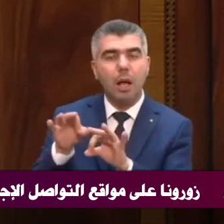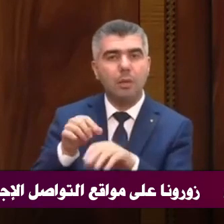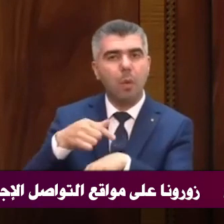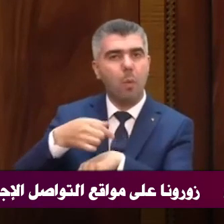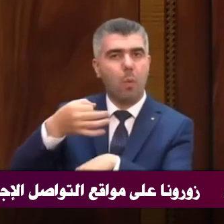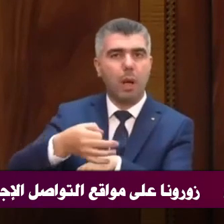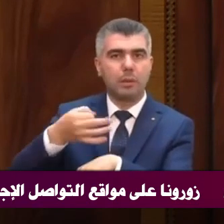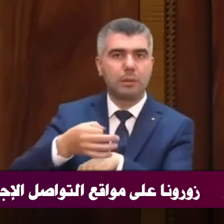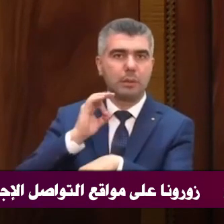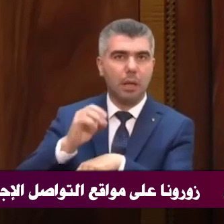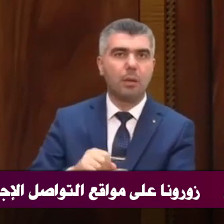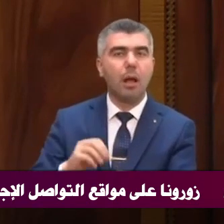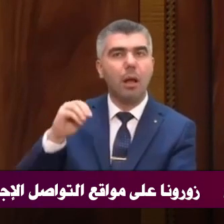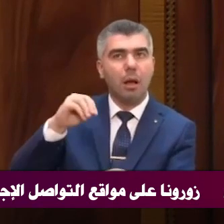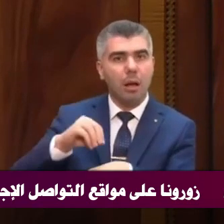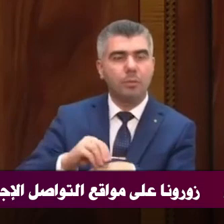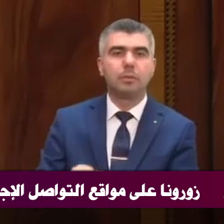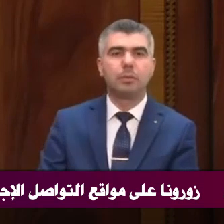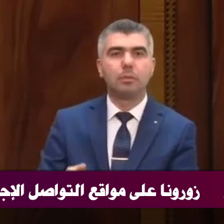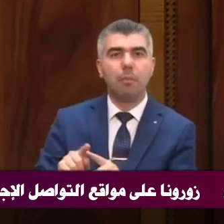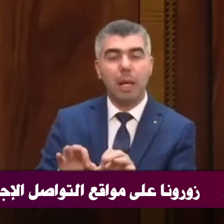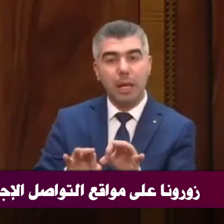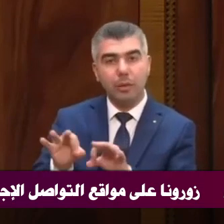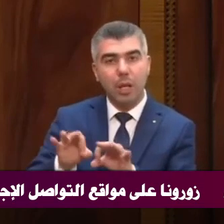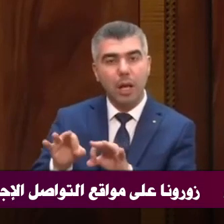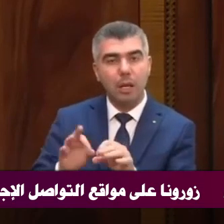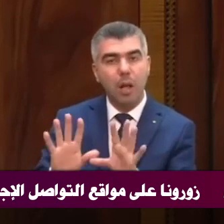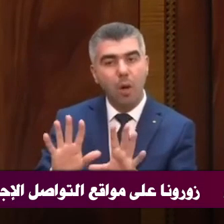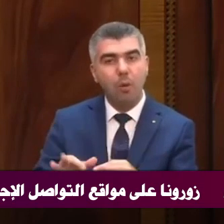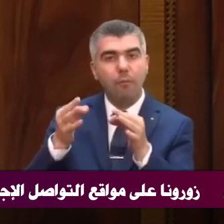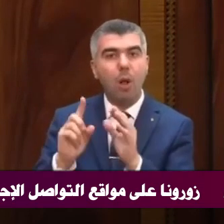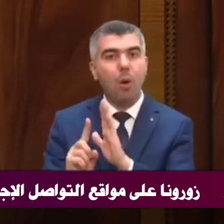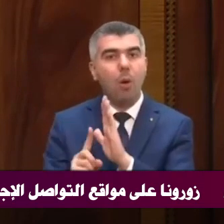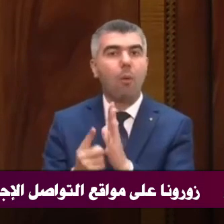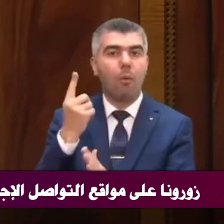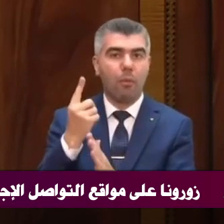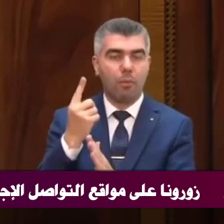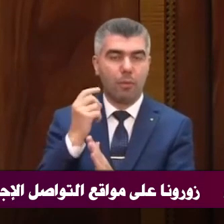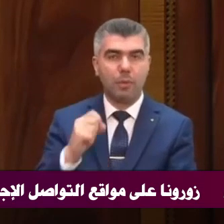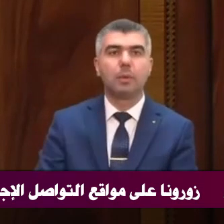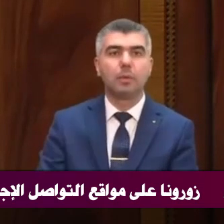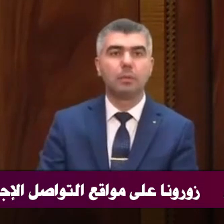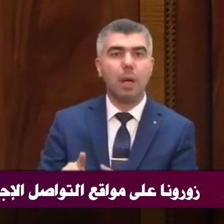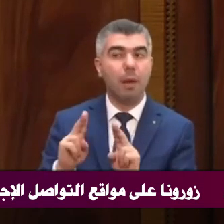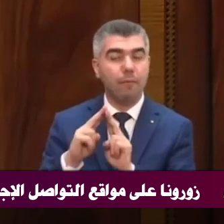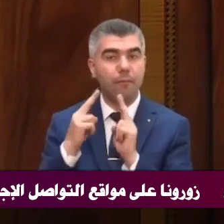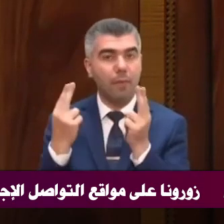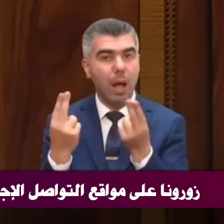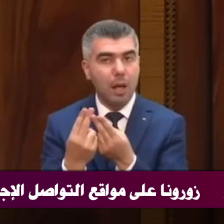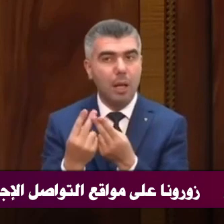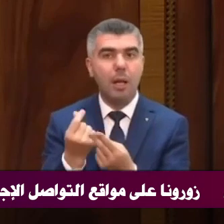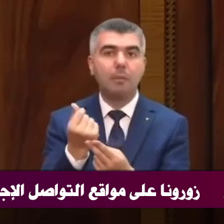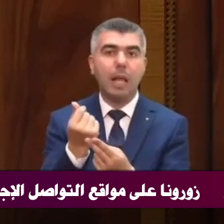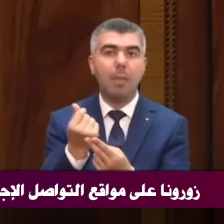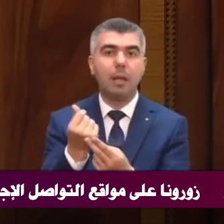وقتها. واؤكد انها اجراءات استثنائيه مرتبطة كما قلت بالوضع العالمي وبالأثمان